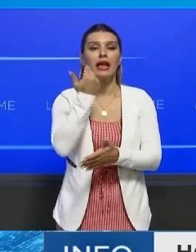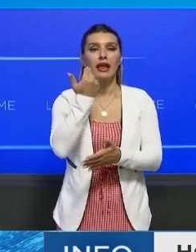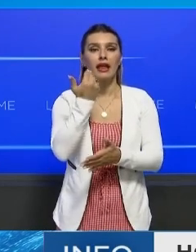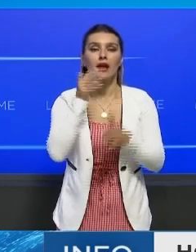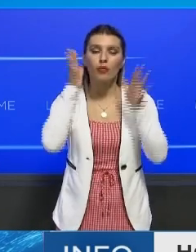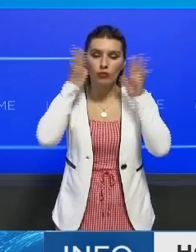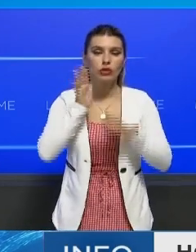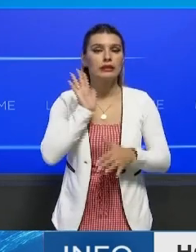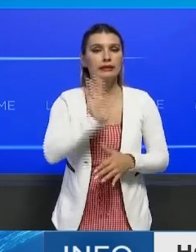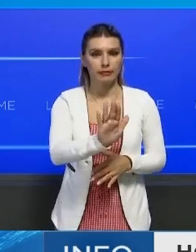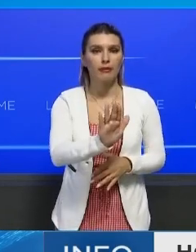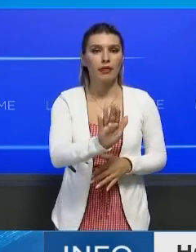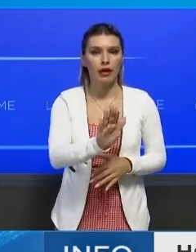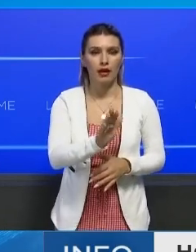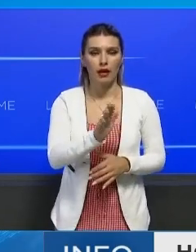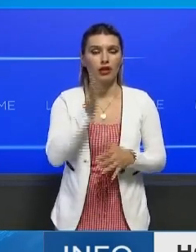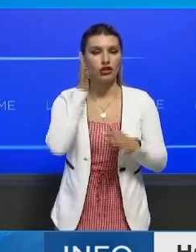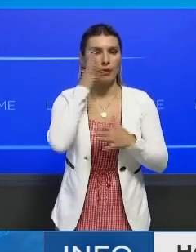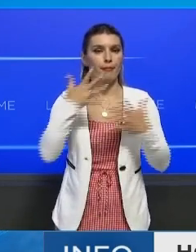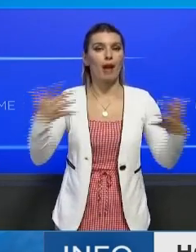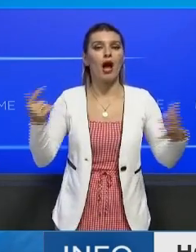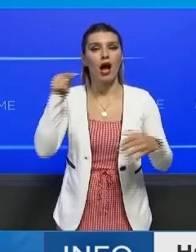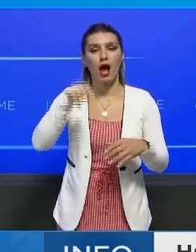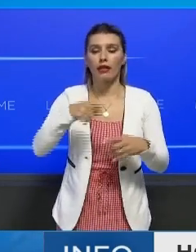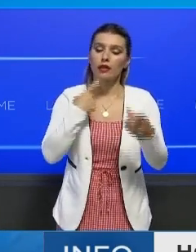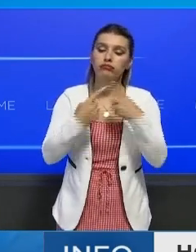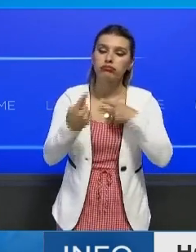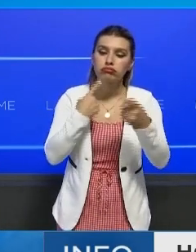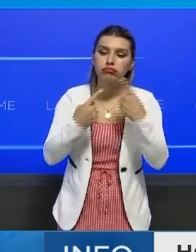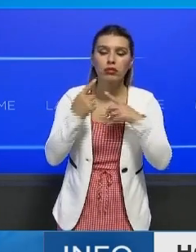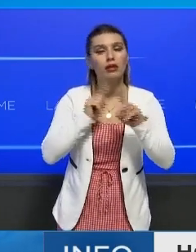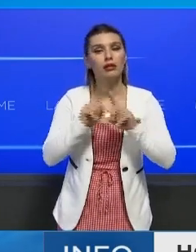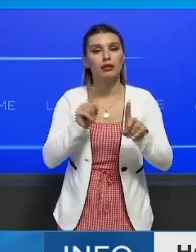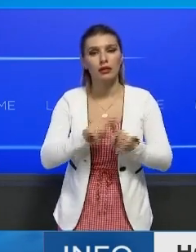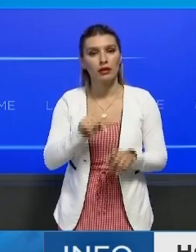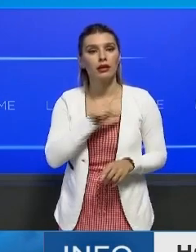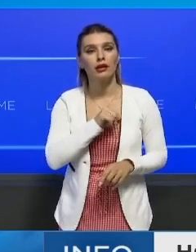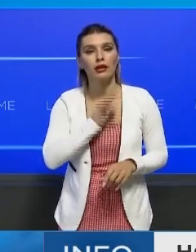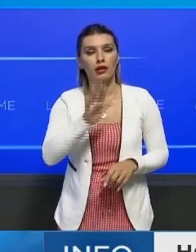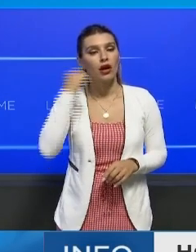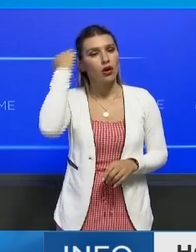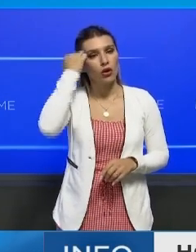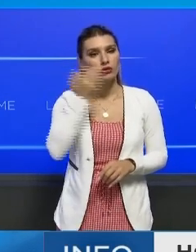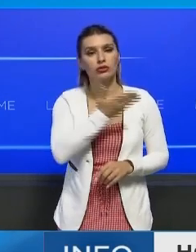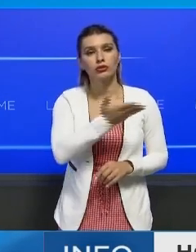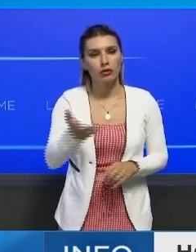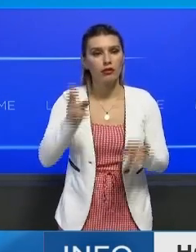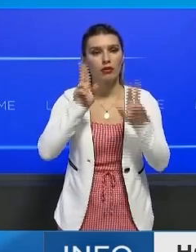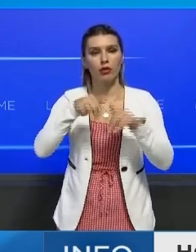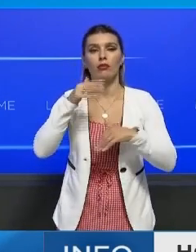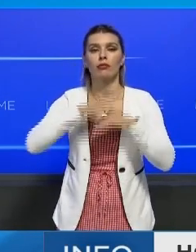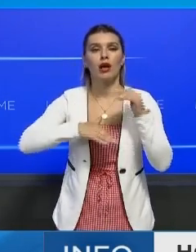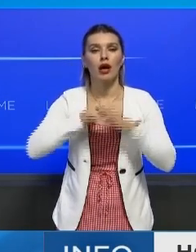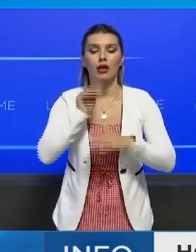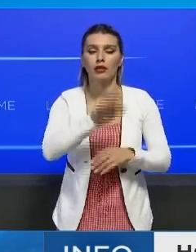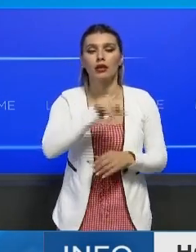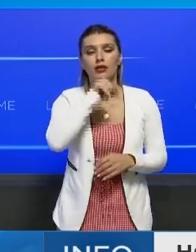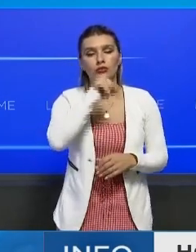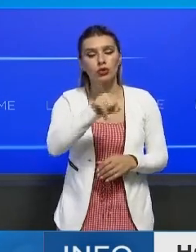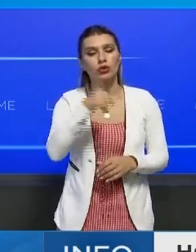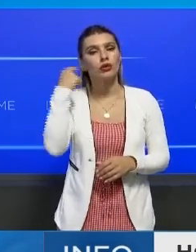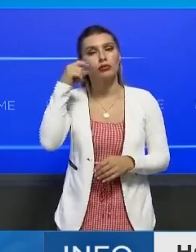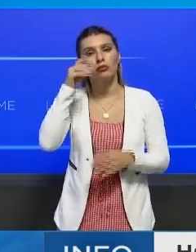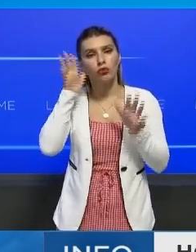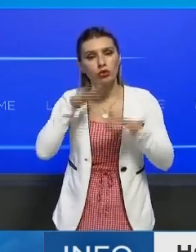në xhamin e madhe dhe diskutimin e mënyrave të garantimit që çdo kosovar të praktikojë besimin pa